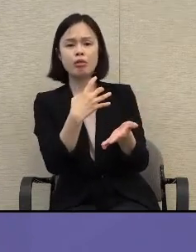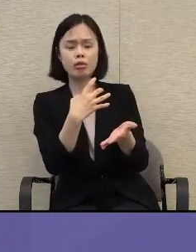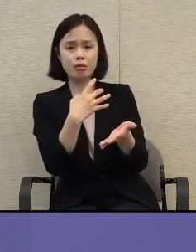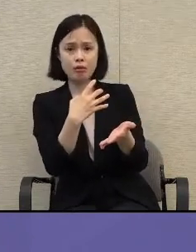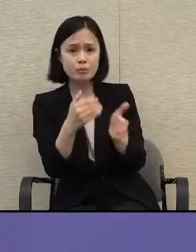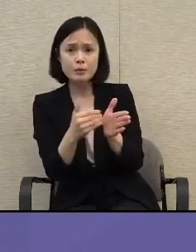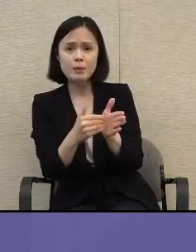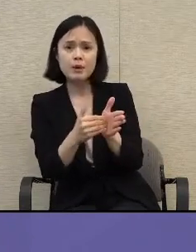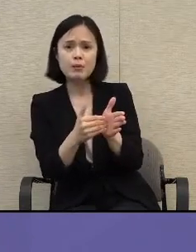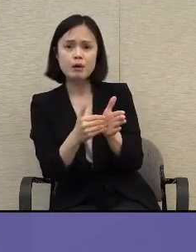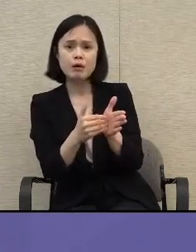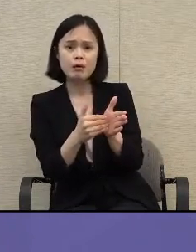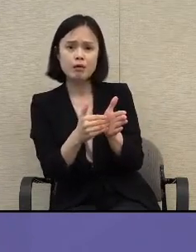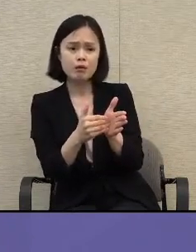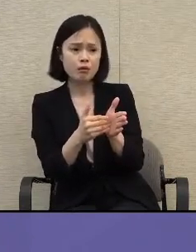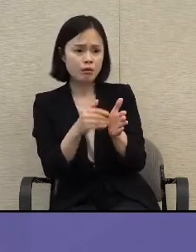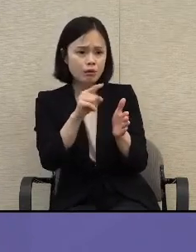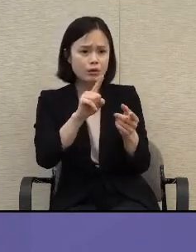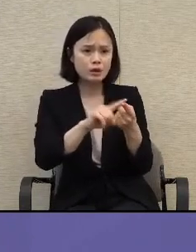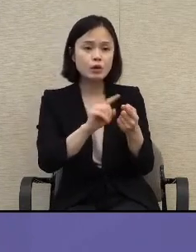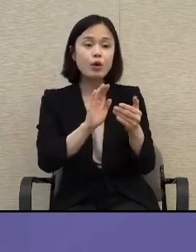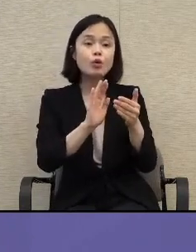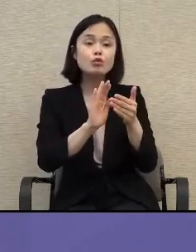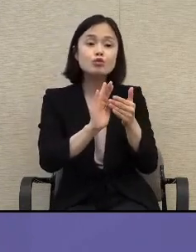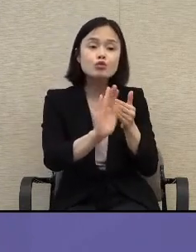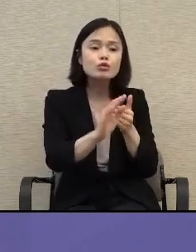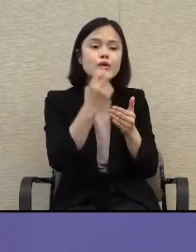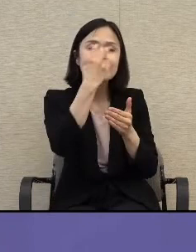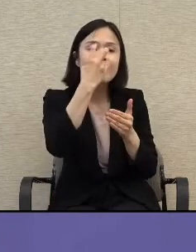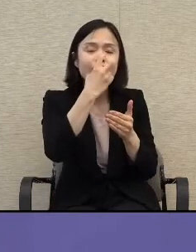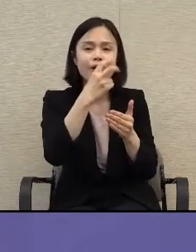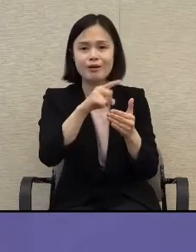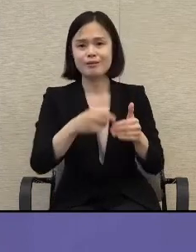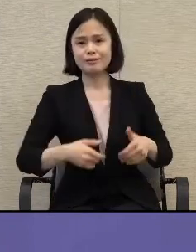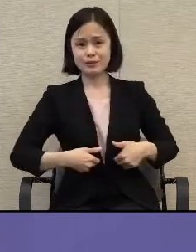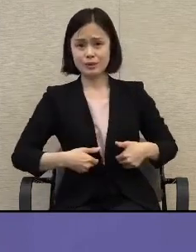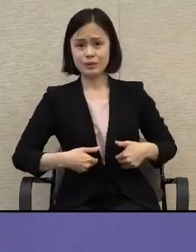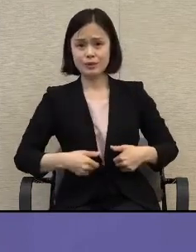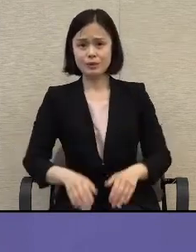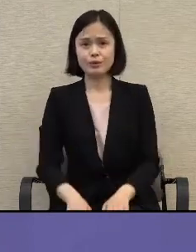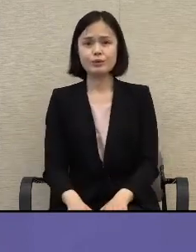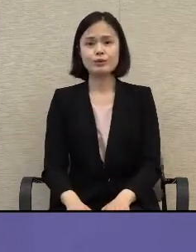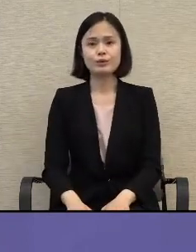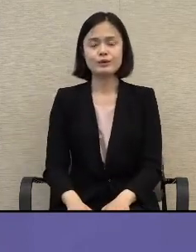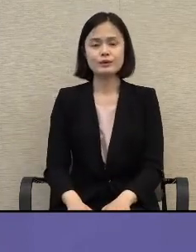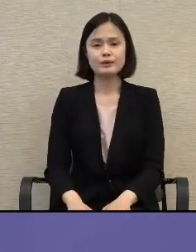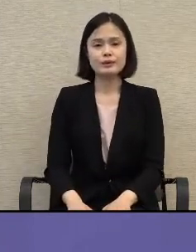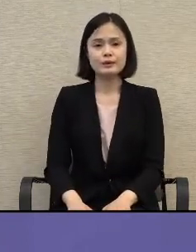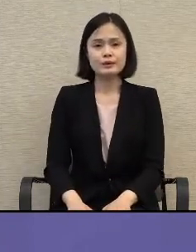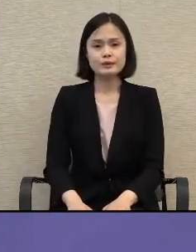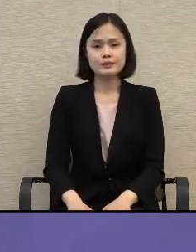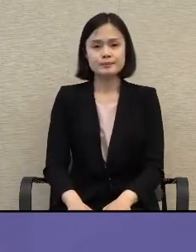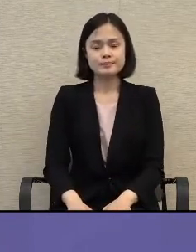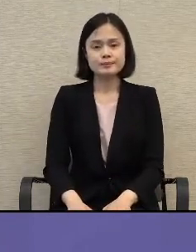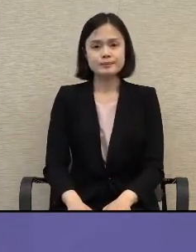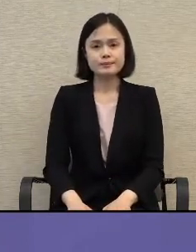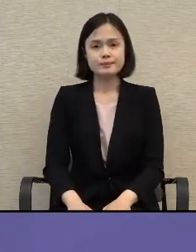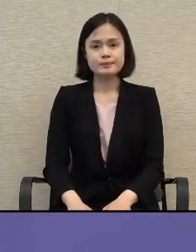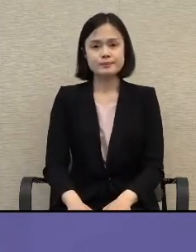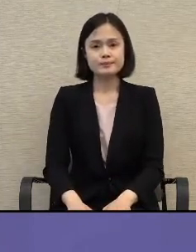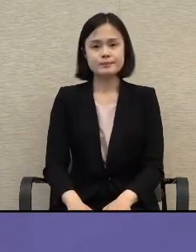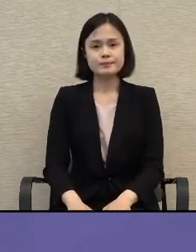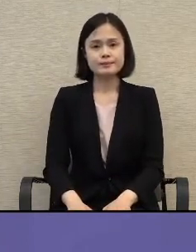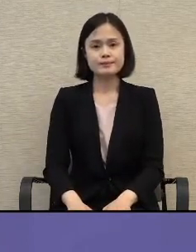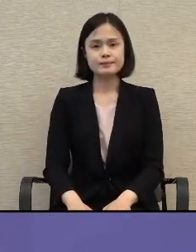돼야 된다라는 것을 한번더 강조를 하고 싶습니다. 그래서 마지막 슬라이드인데요. 전달 체계에서 이제 뭐